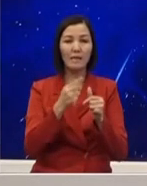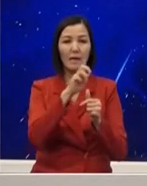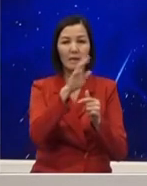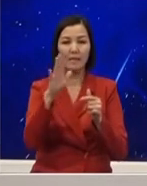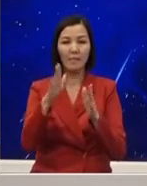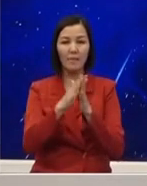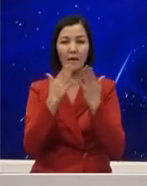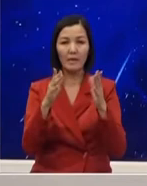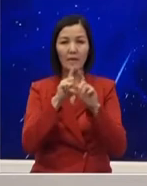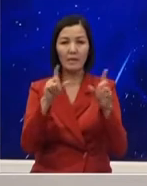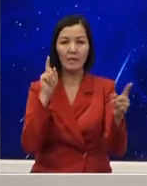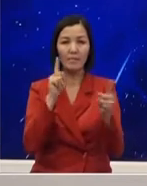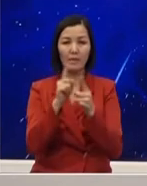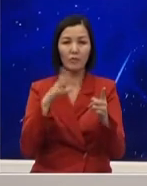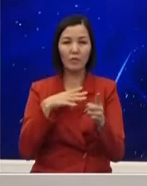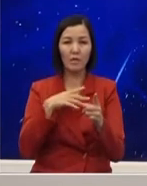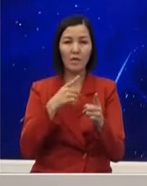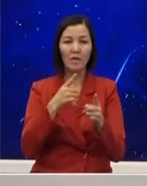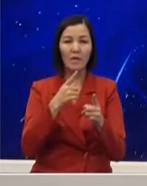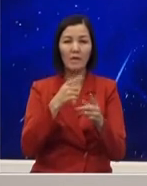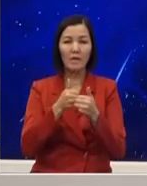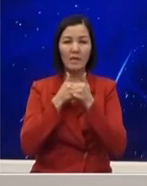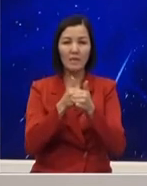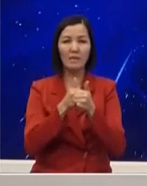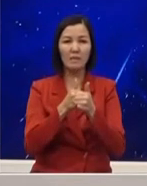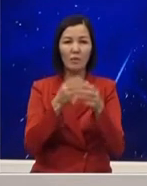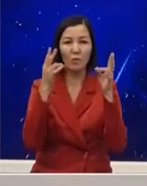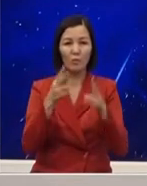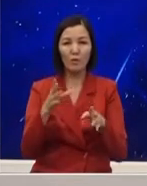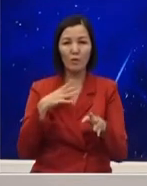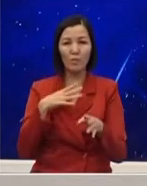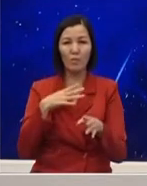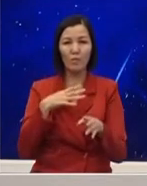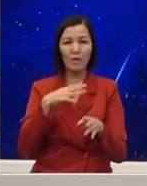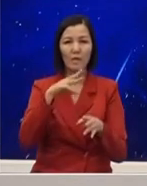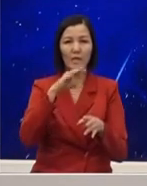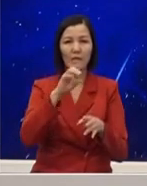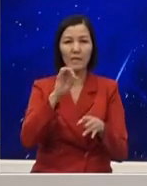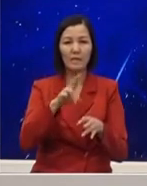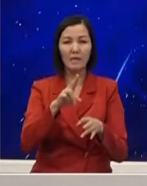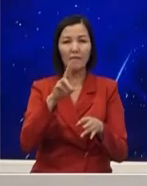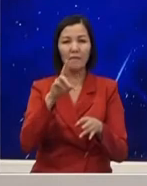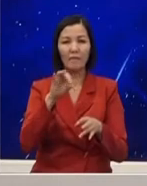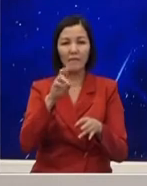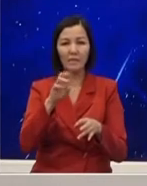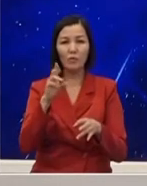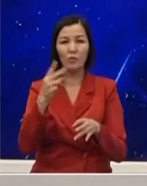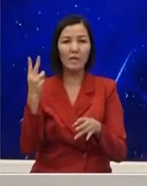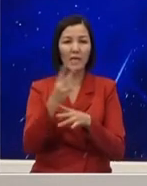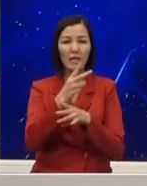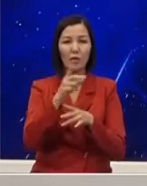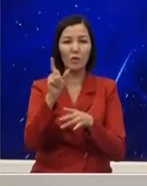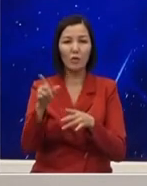бас қосты. Олар қызыл репрессия құрбаны Құдиярхан Тезеков пен Тезек Төре жайлы жыр толғады. Қостылғаны өлеңмен